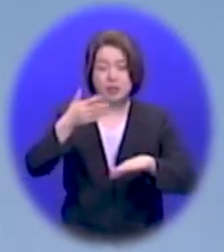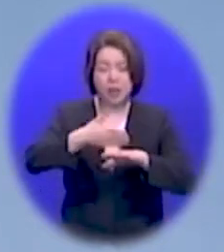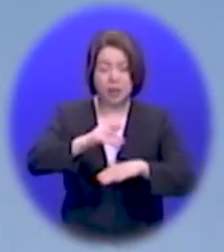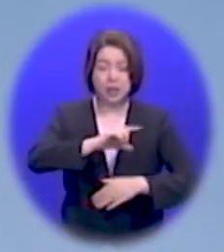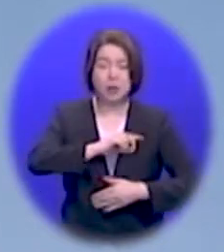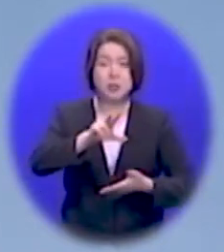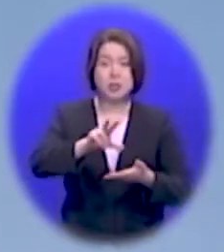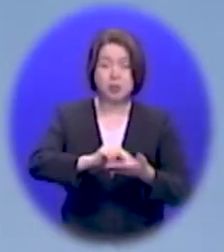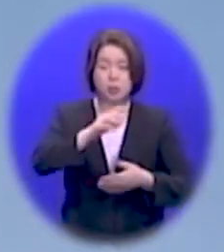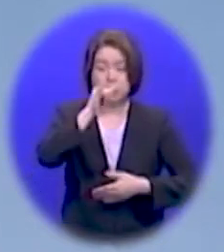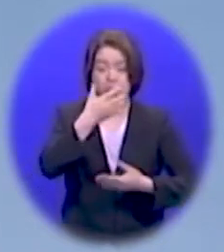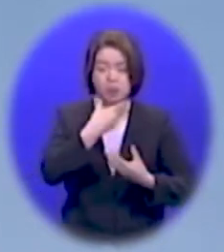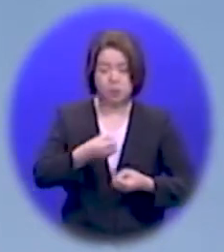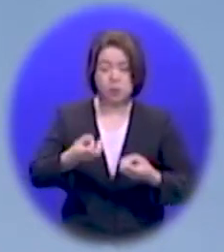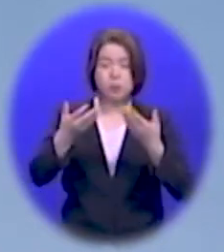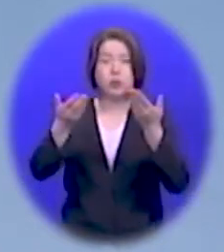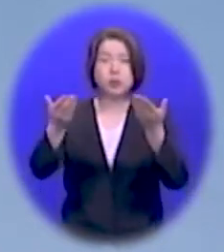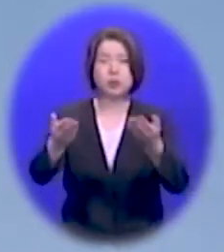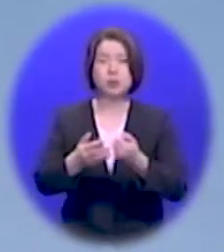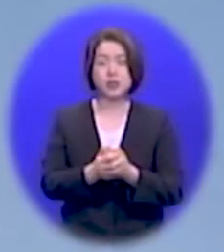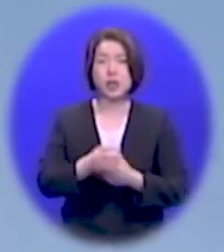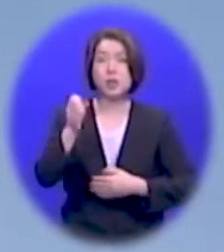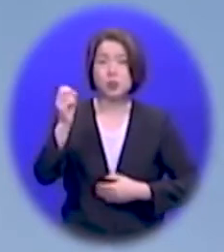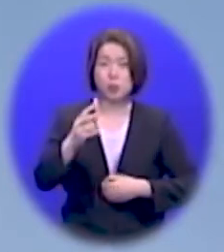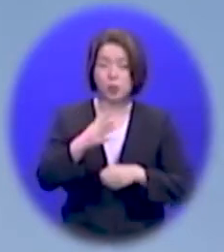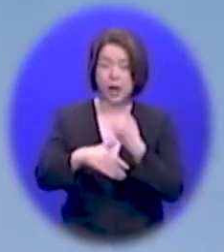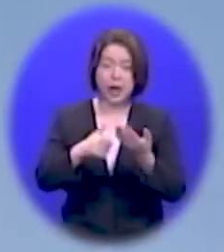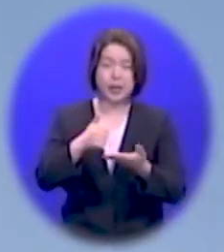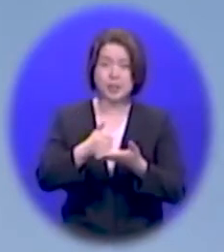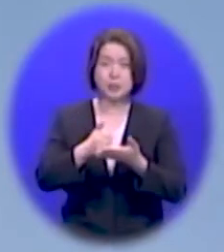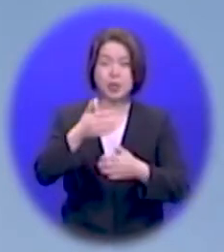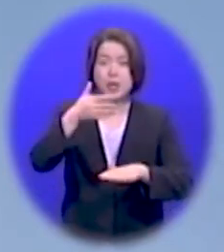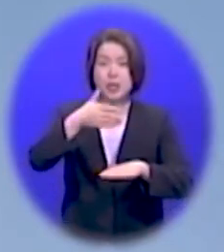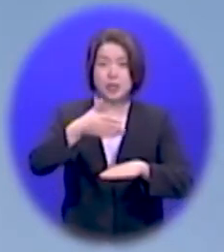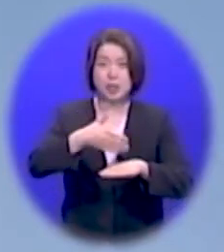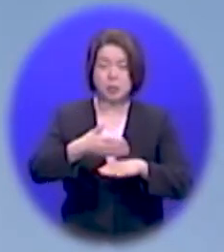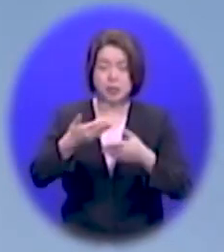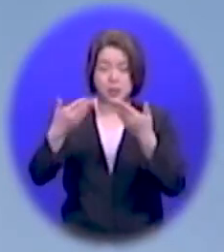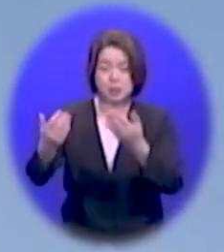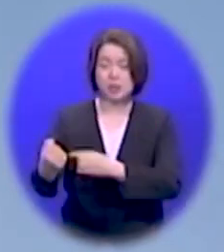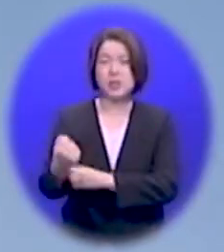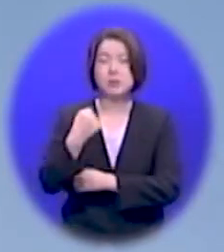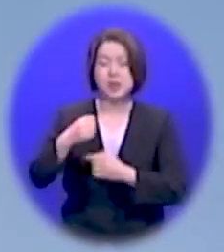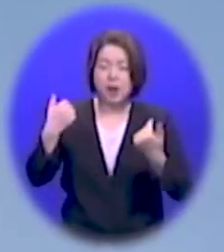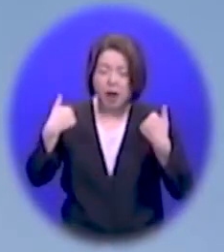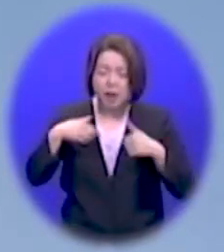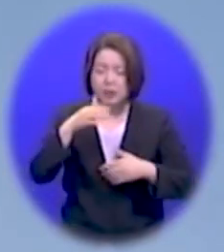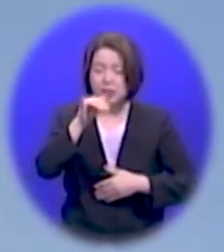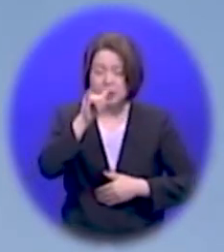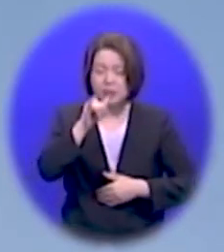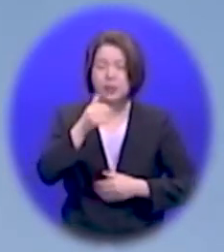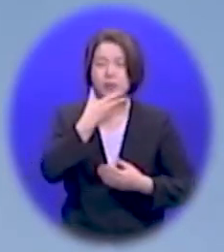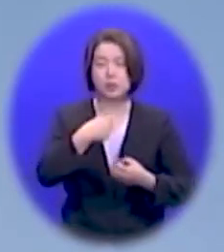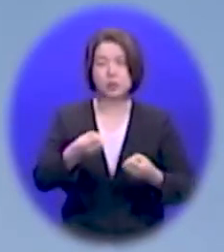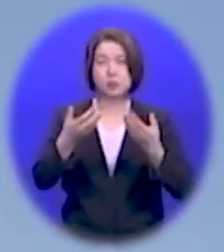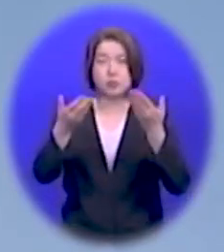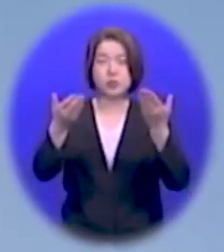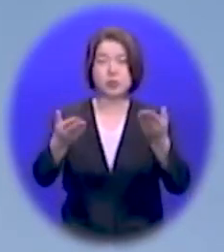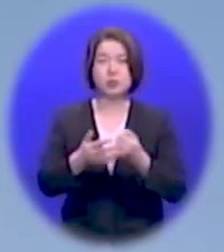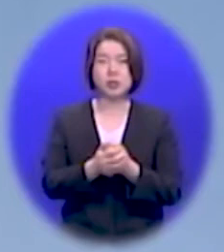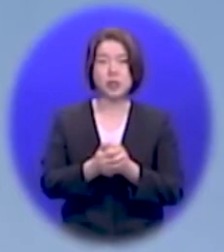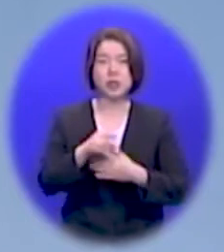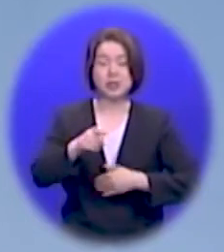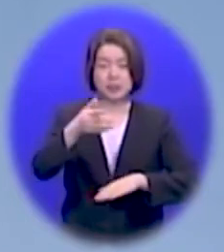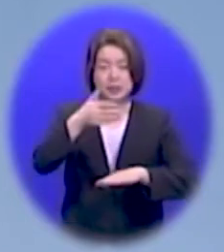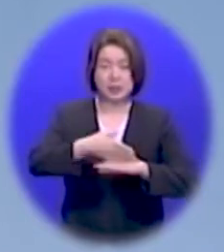있기를 축복합니다 그리고 하나님께 감사드릴 힘이 항상 있기를 축복합니다 그리고 그